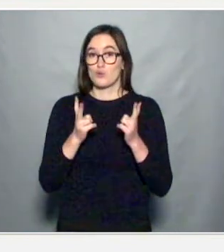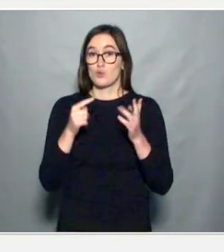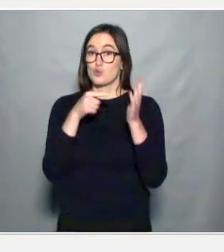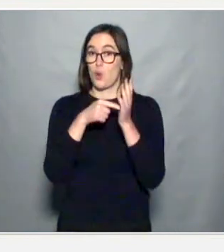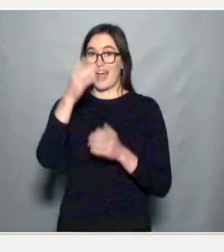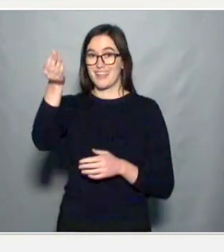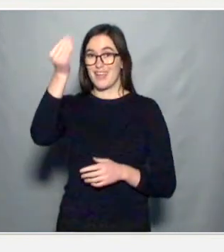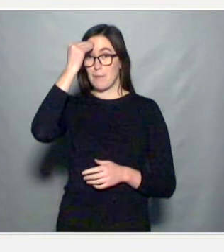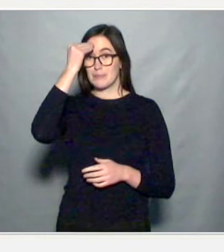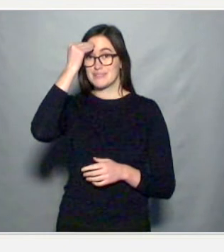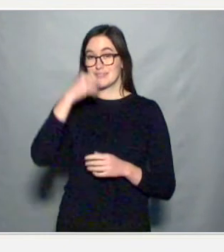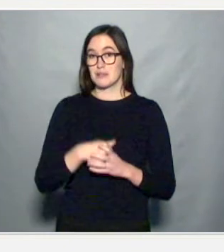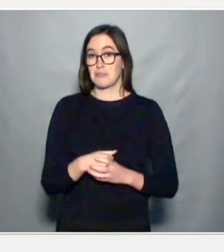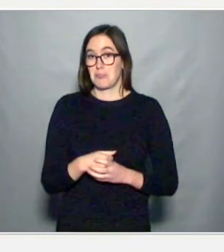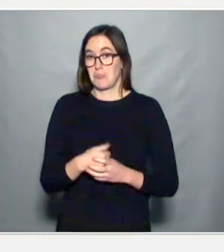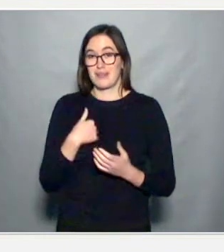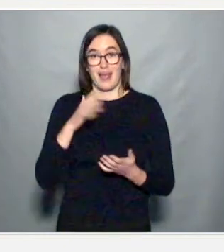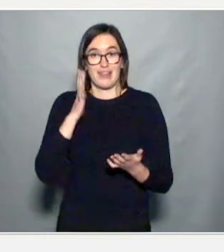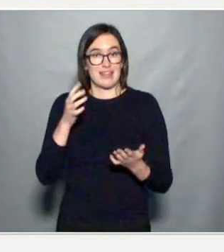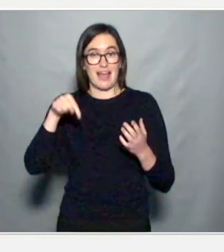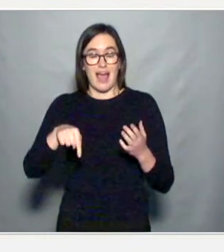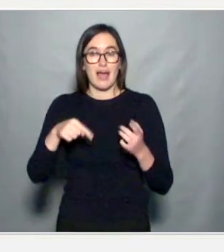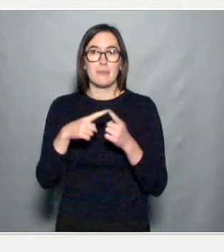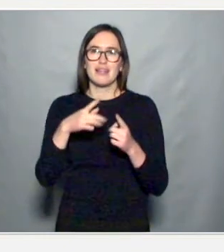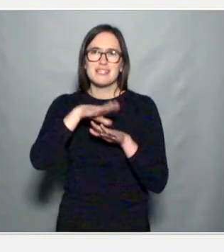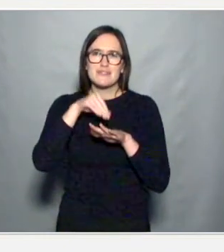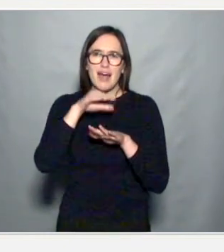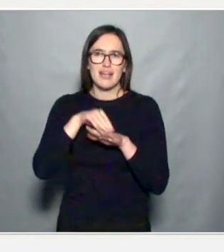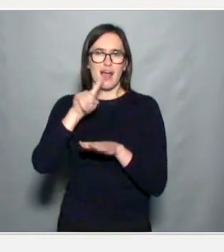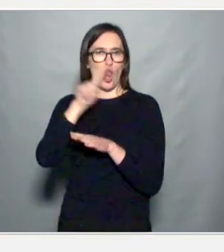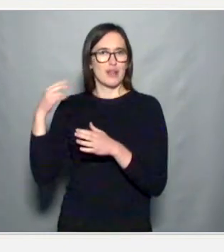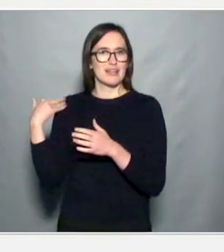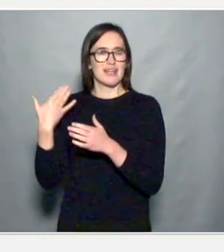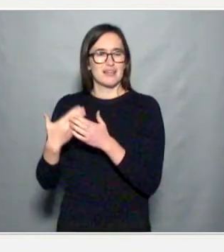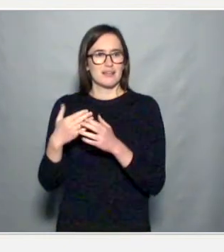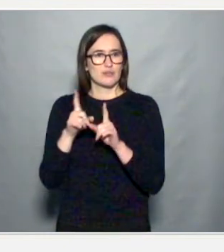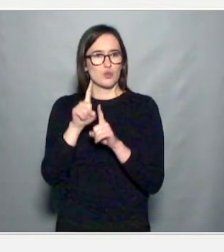där. Jag vet inte hur det är här, men i Sverige har det länge varit en fråga